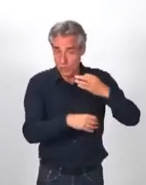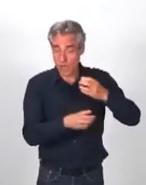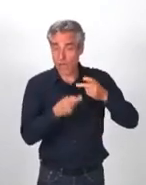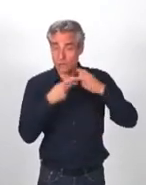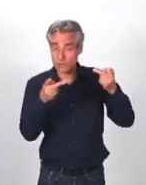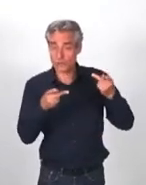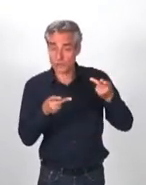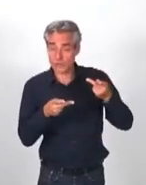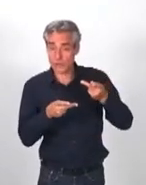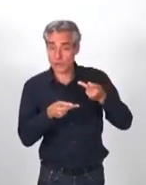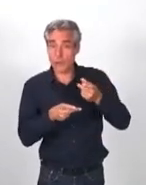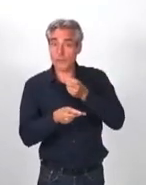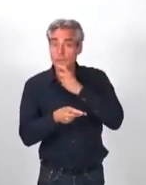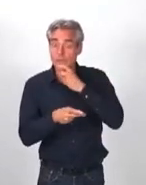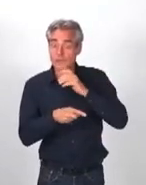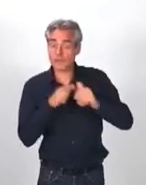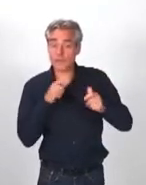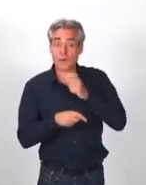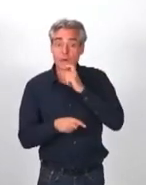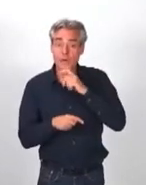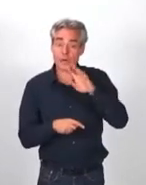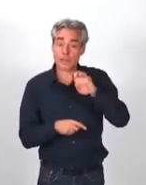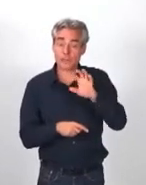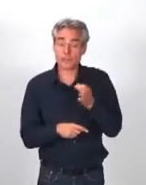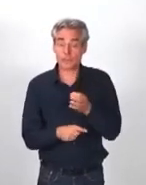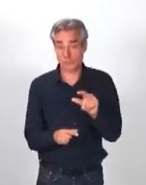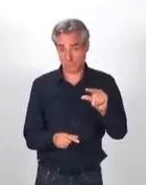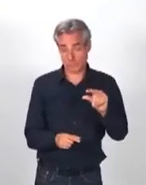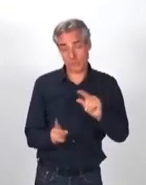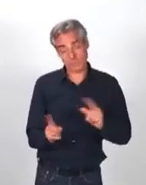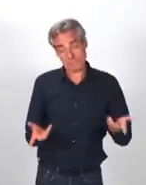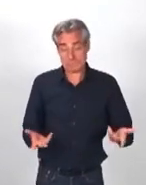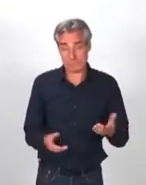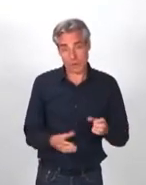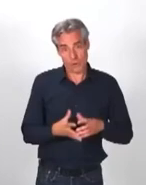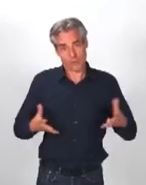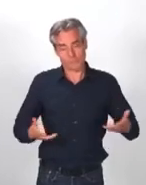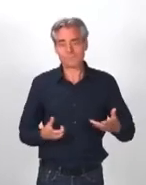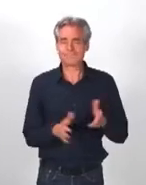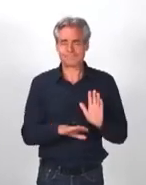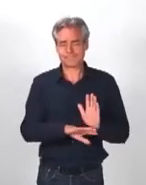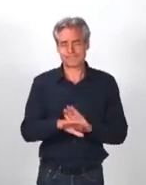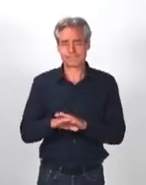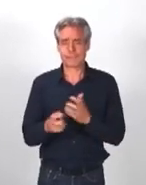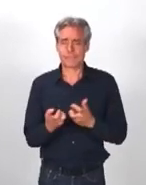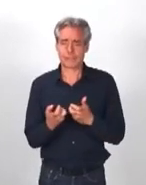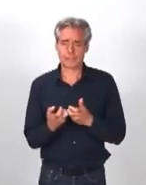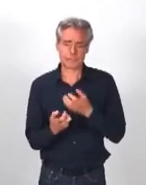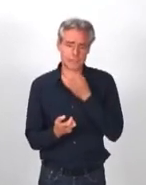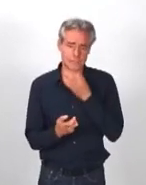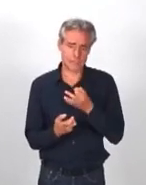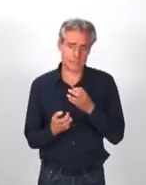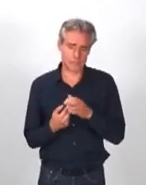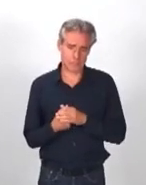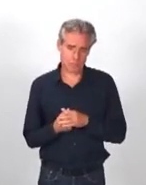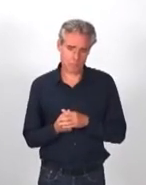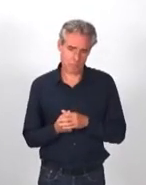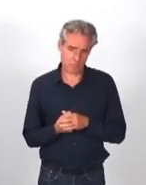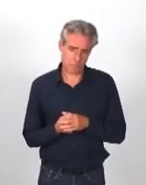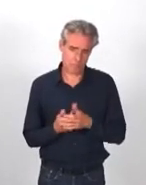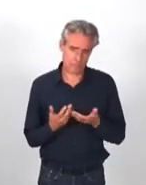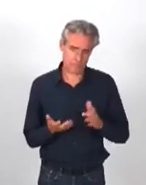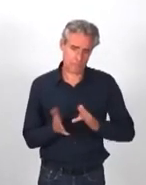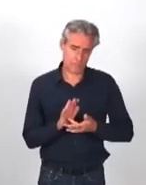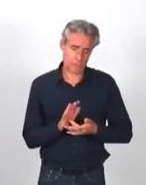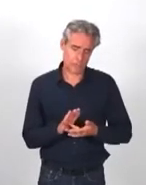qui n'ont pas été réalisées. 40%, c'est pas une paille. Et je voudrais insister particulièrement sur tout ce